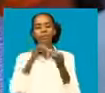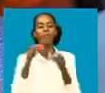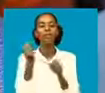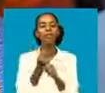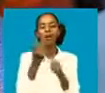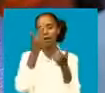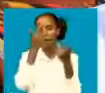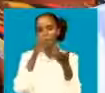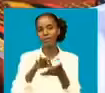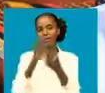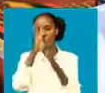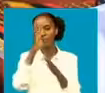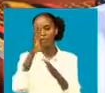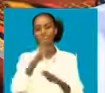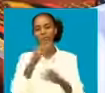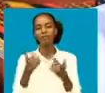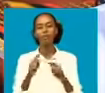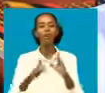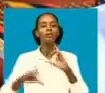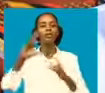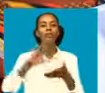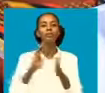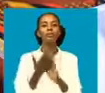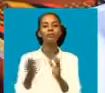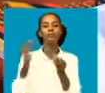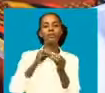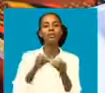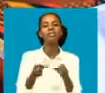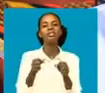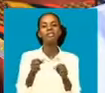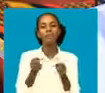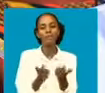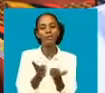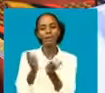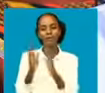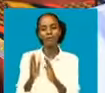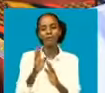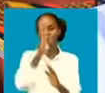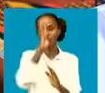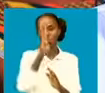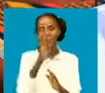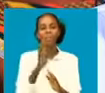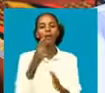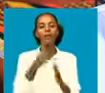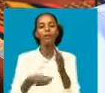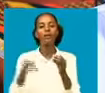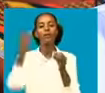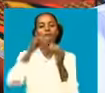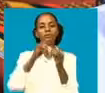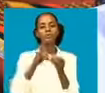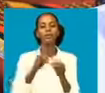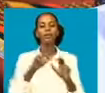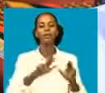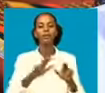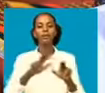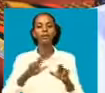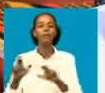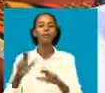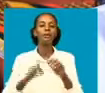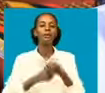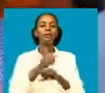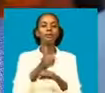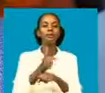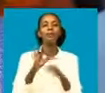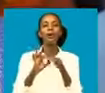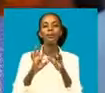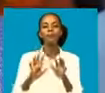እድል የመፍጠር አጋጣሚ ከፍተኛ ከመሆኑን በተጨማሪ በስግብግብ ነጋዴዎች የሚፈጠረውን የዋጋ ግሽበት ከማረጋገጥም ባለፈም